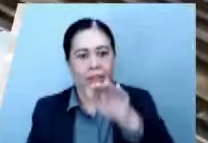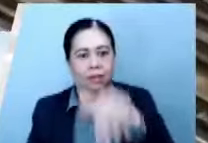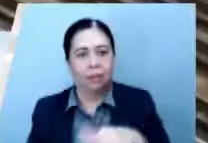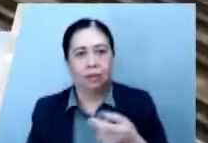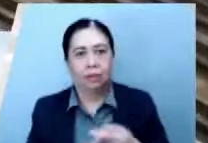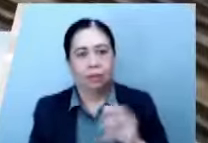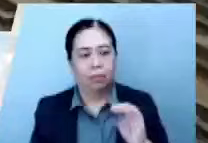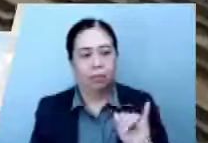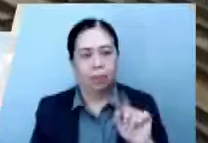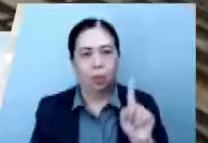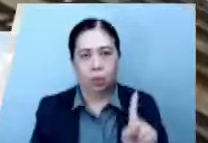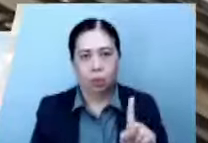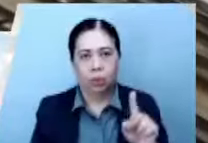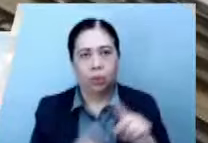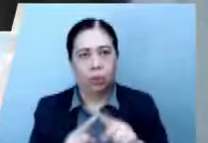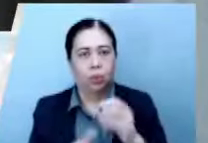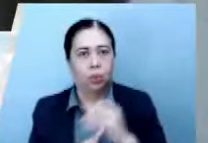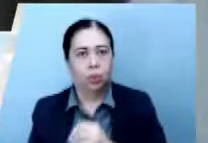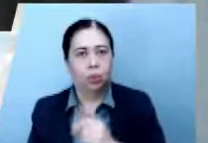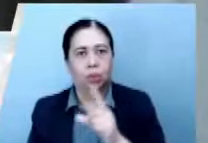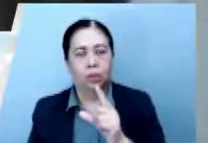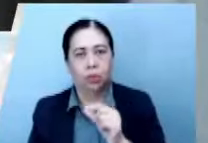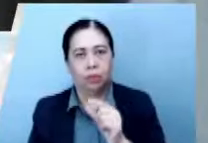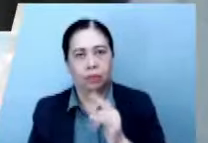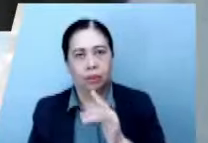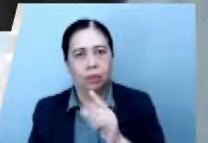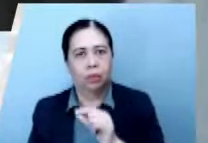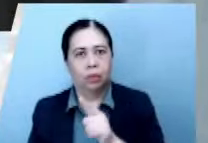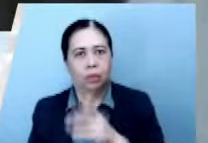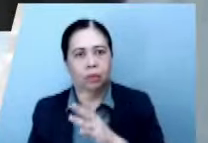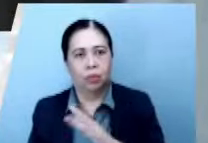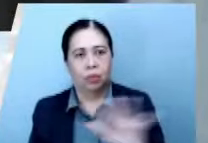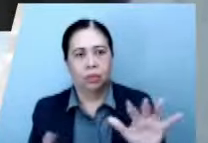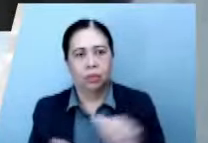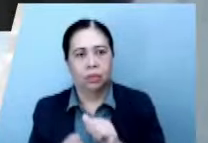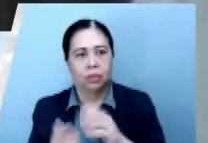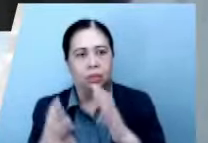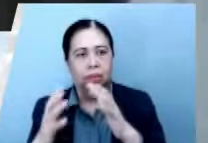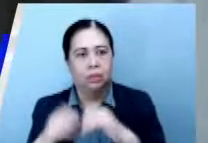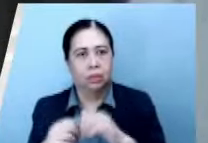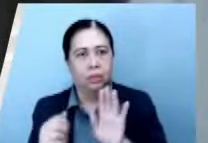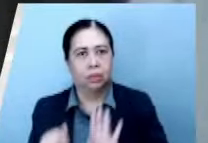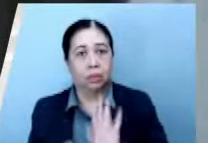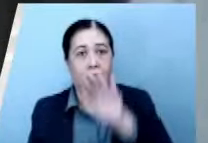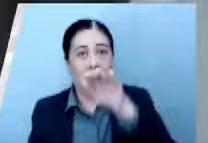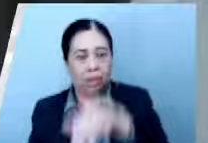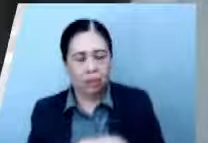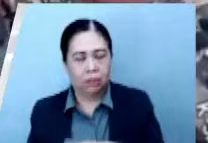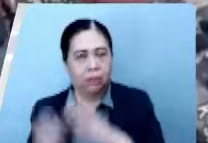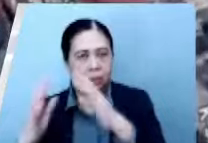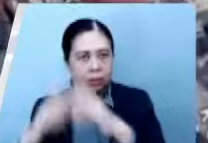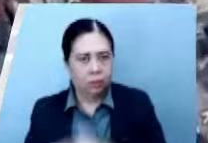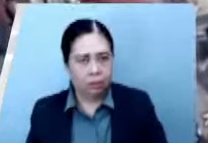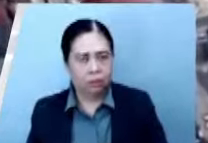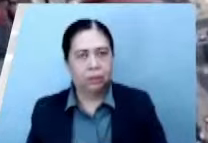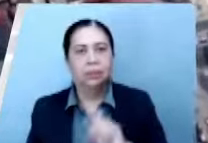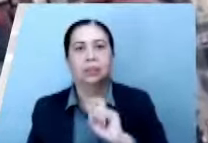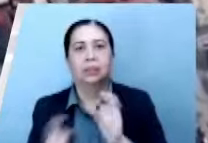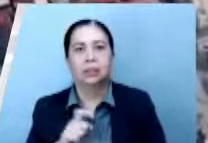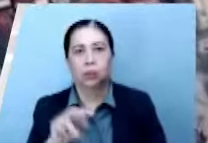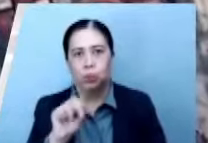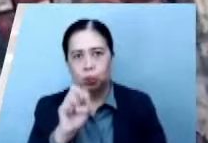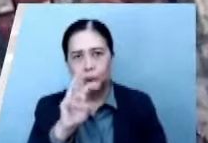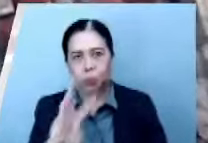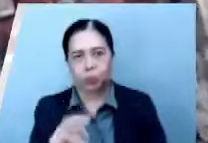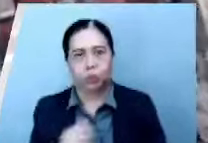October 25, 2024. I-demolish natin yung taas, sir, tapos papalitan natin ng bago. May ilang bahagi